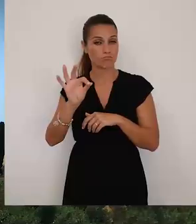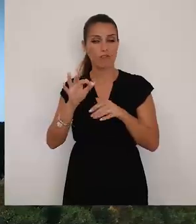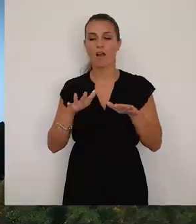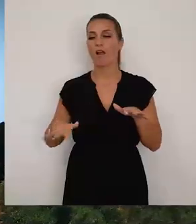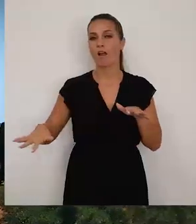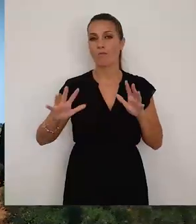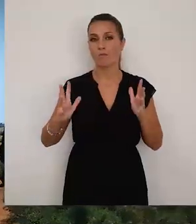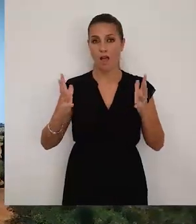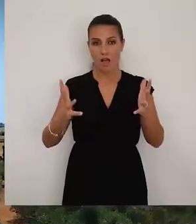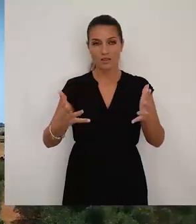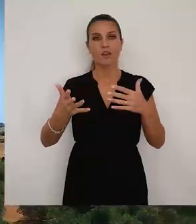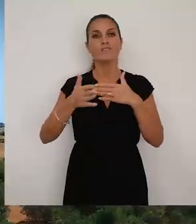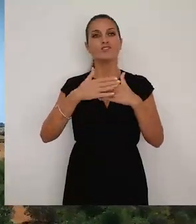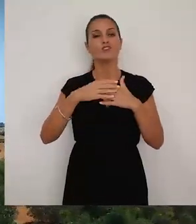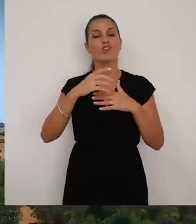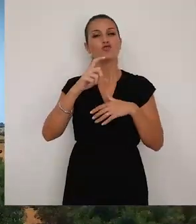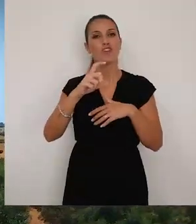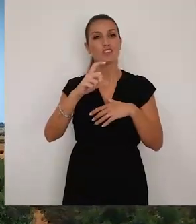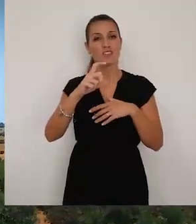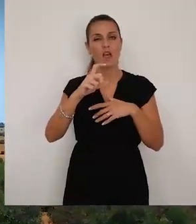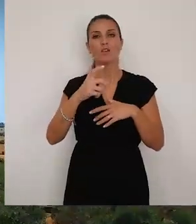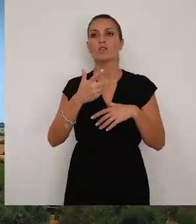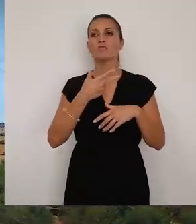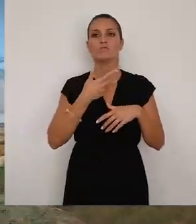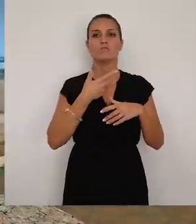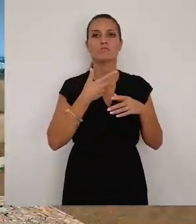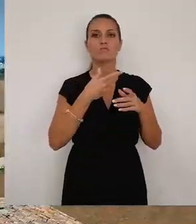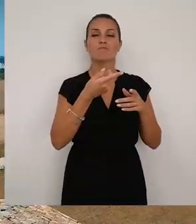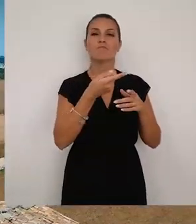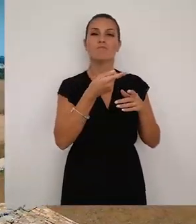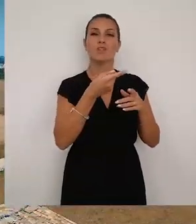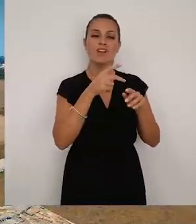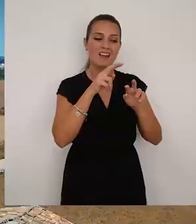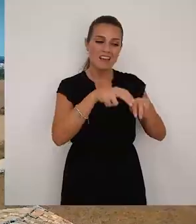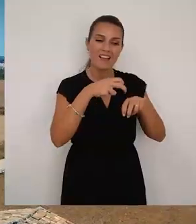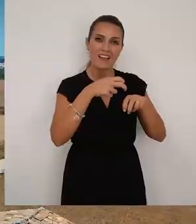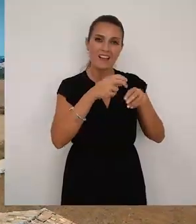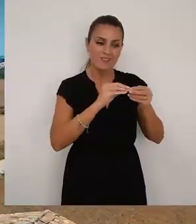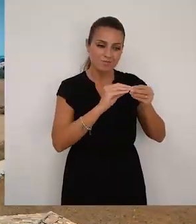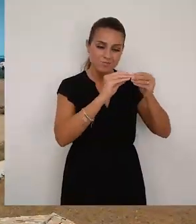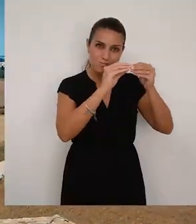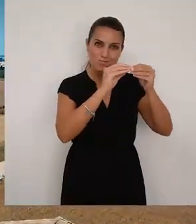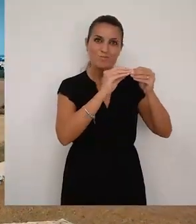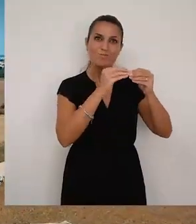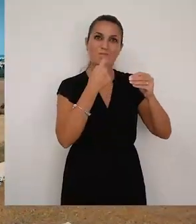Maestosa è la campagna che circonda Cerfignano, ricca dell'antica architettura rurale dal sapore millenario.